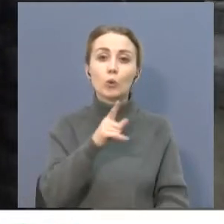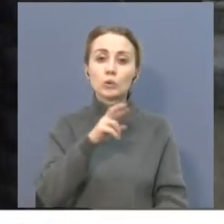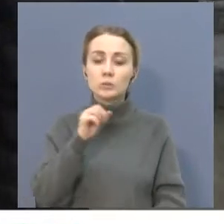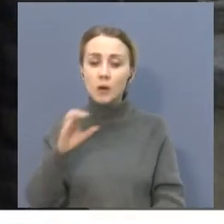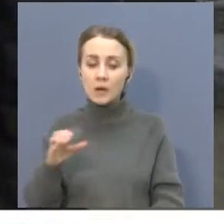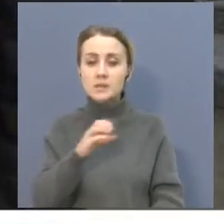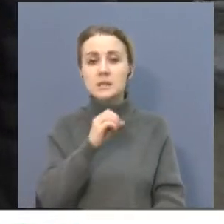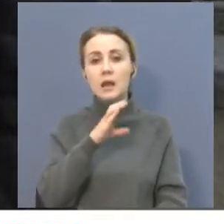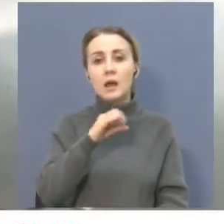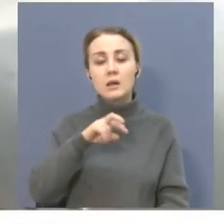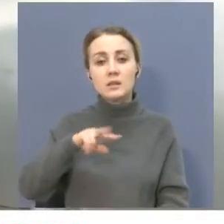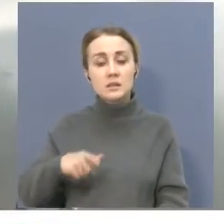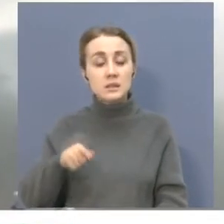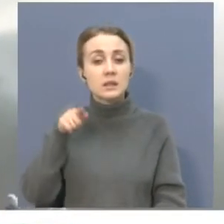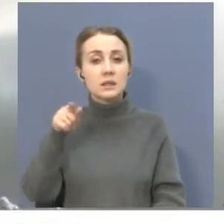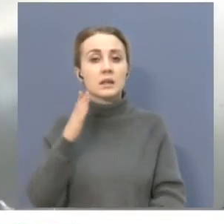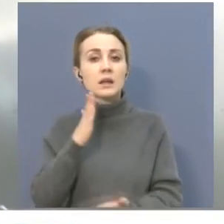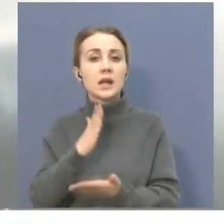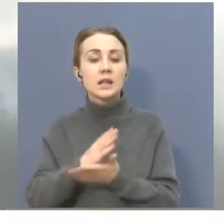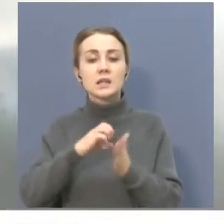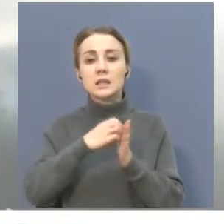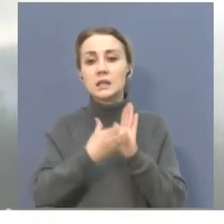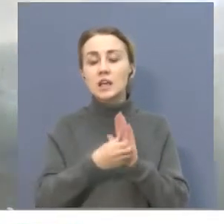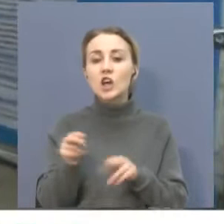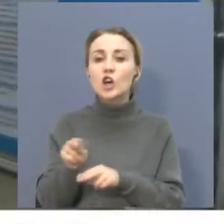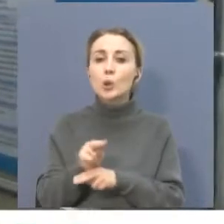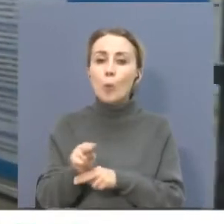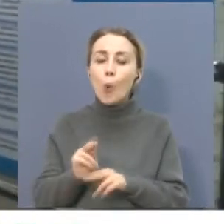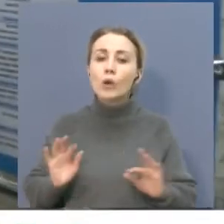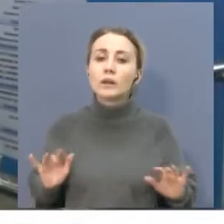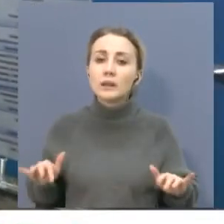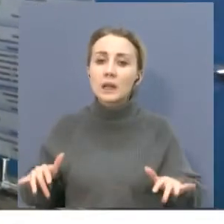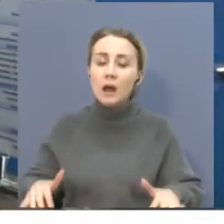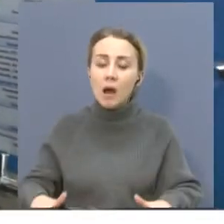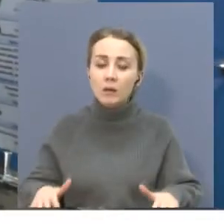аграрийлері көктемгі егіс науқанына дайындықты бастап кетті. На